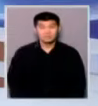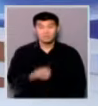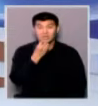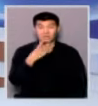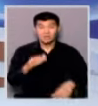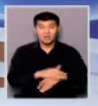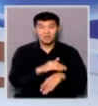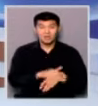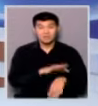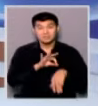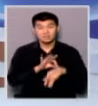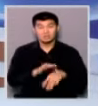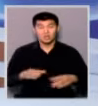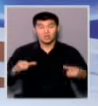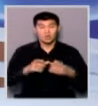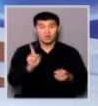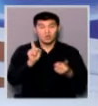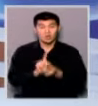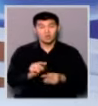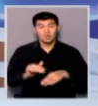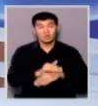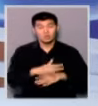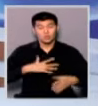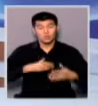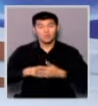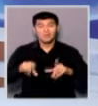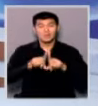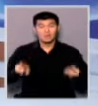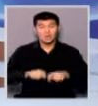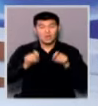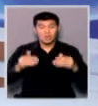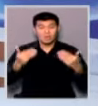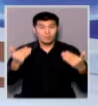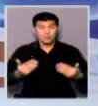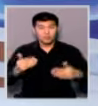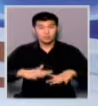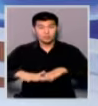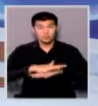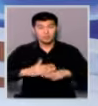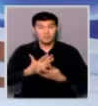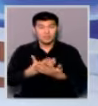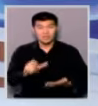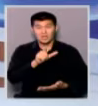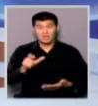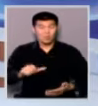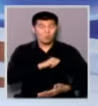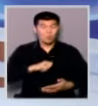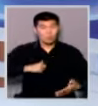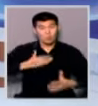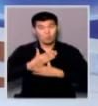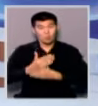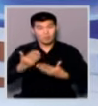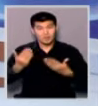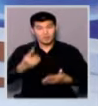Жақсылық жасауға ниеттілердің басын қосу үшін өңірде волонтерлар мектебі құрылған еді. Бүгінде олар қоғамдық ортада әр адам өзгеге көмек қолын созу